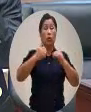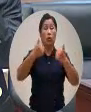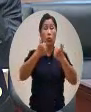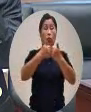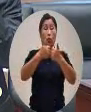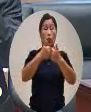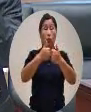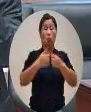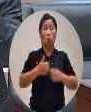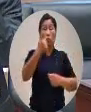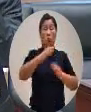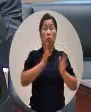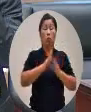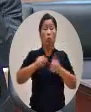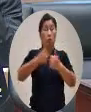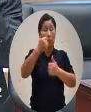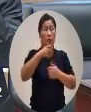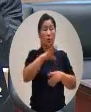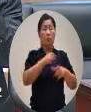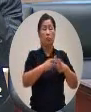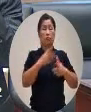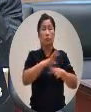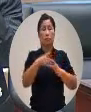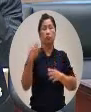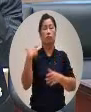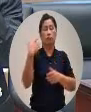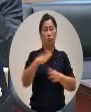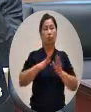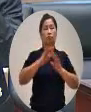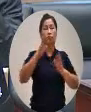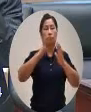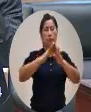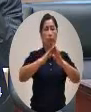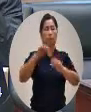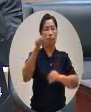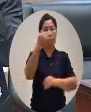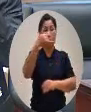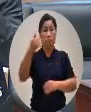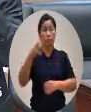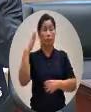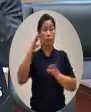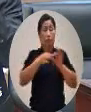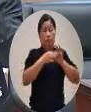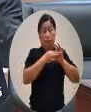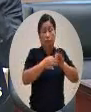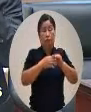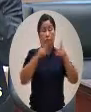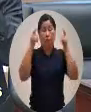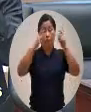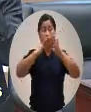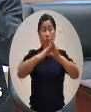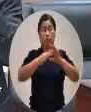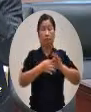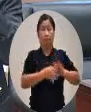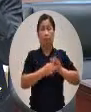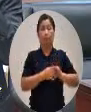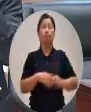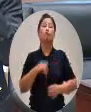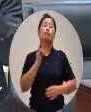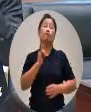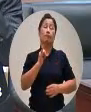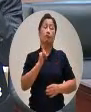Vancouver的市長也是他現在已經卸任是一個市議員他長期過我們高雄市的關係非常好也非常